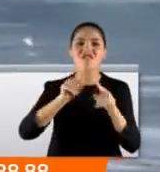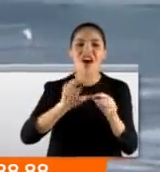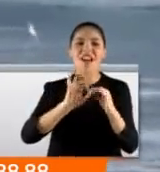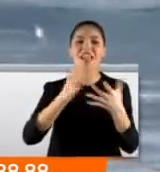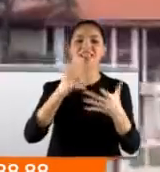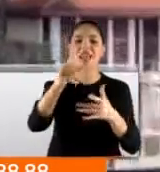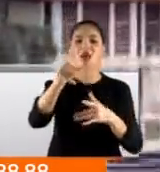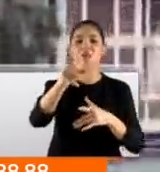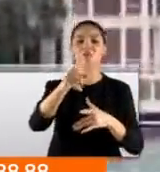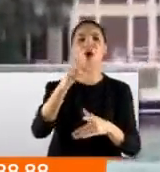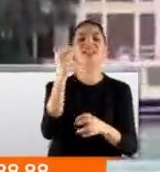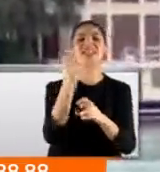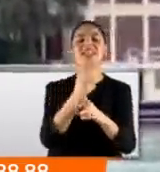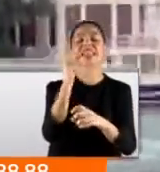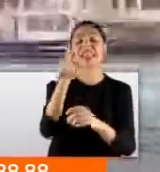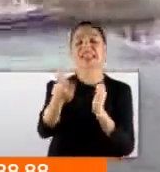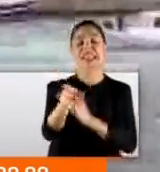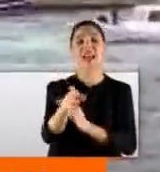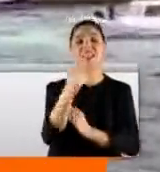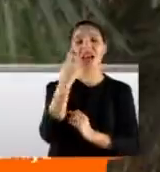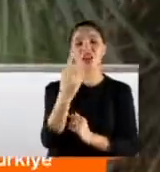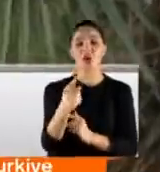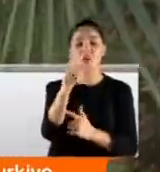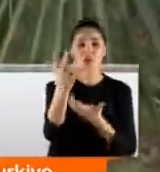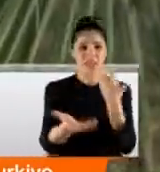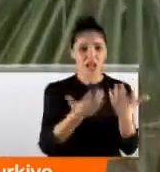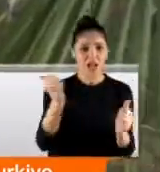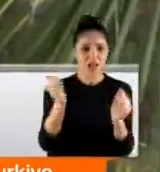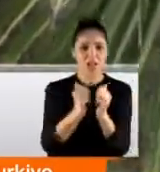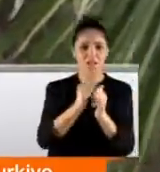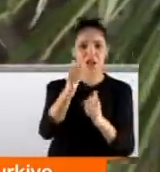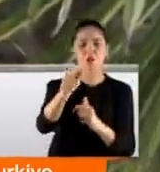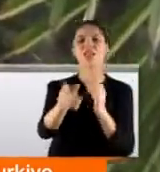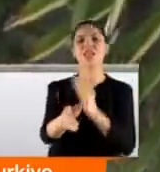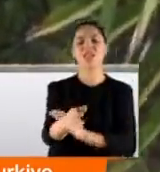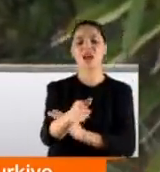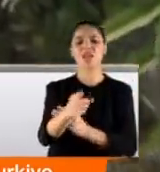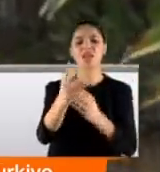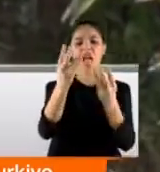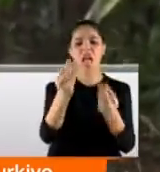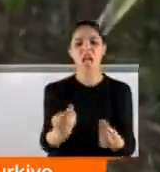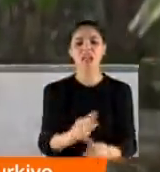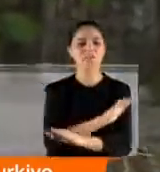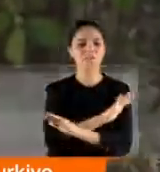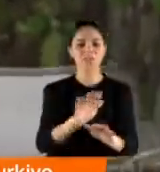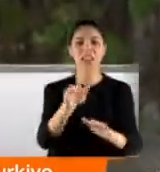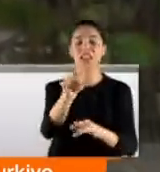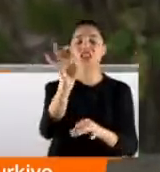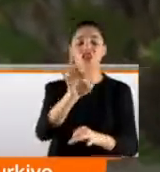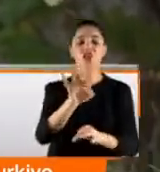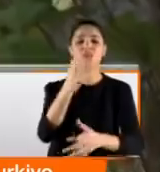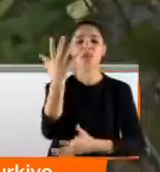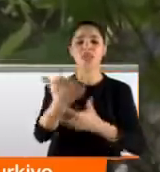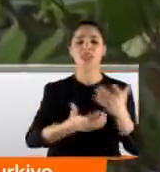ise yapısının ahşap olmasıydı. Ama çıkan yangınla birlikte o ahşaplar da küle döndü ve geriye kalansa